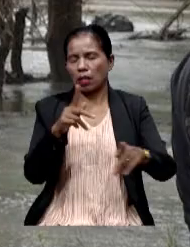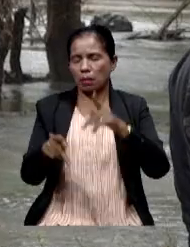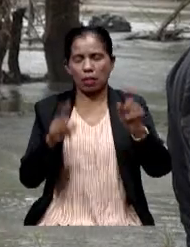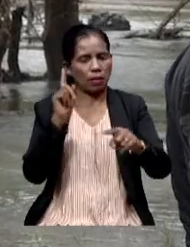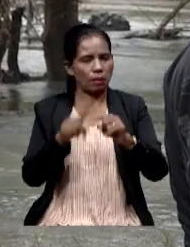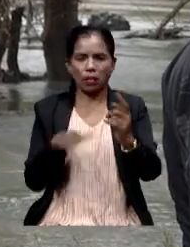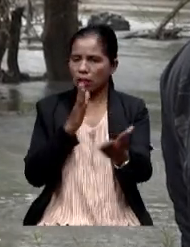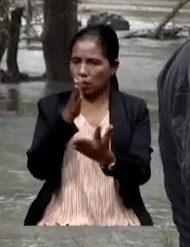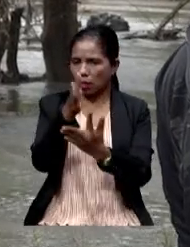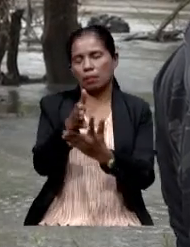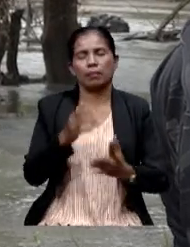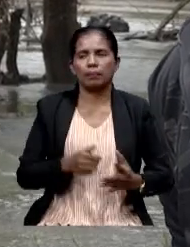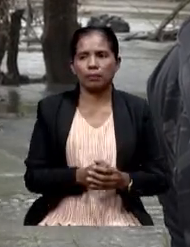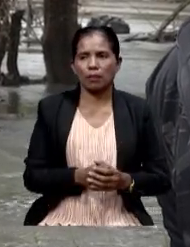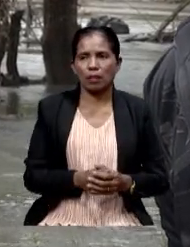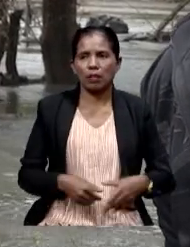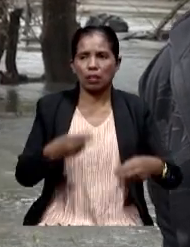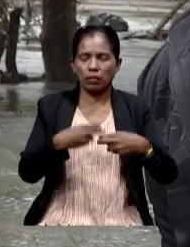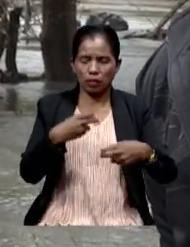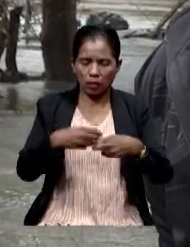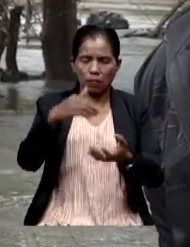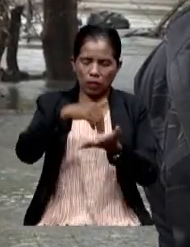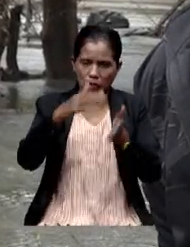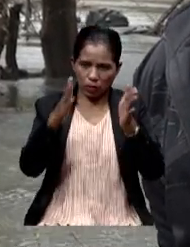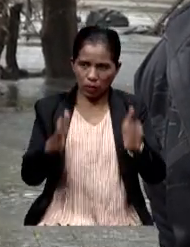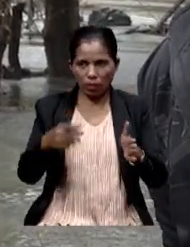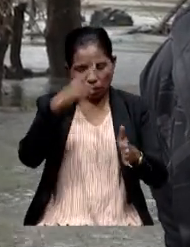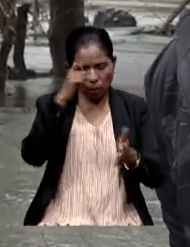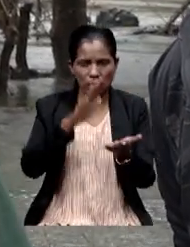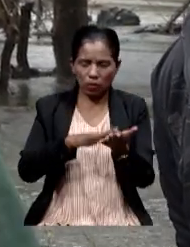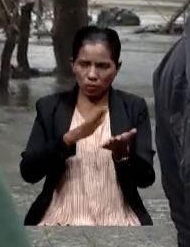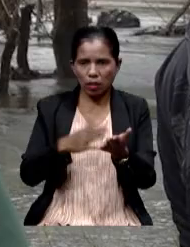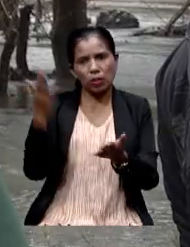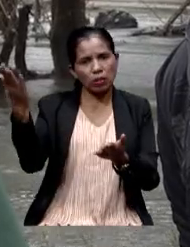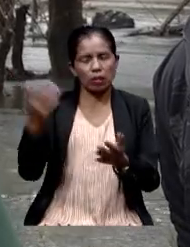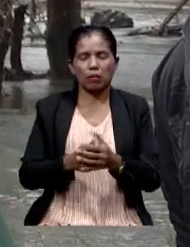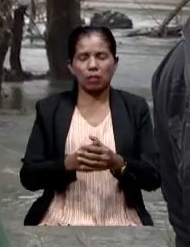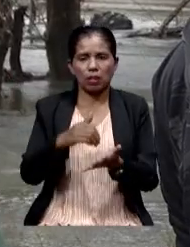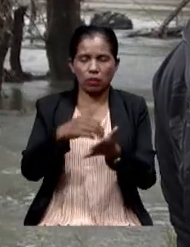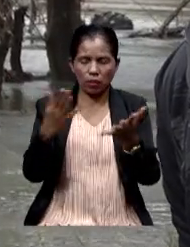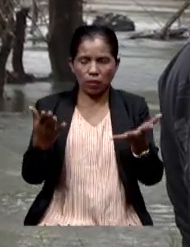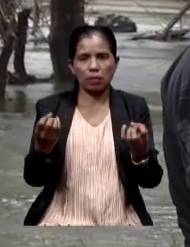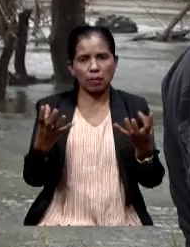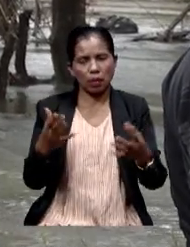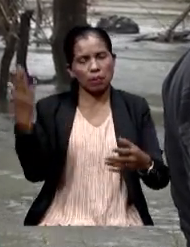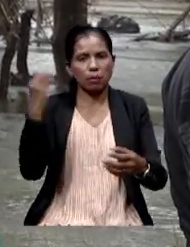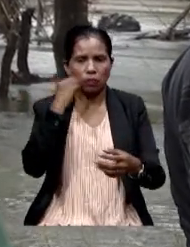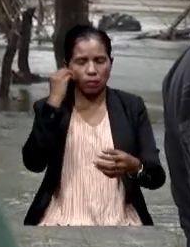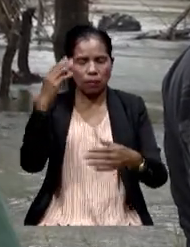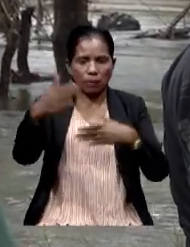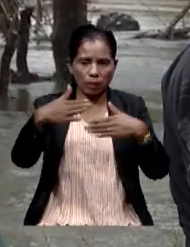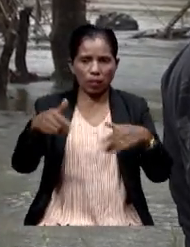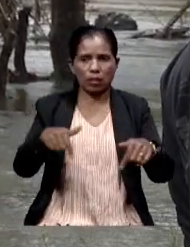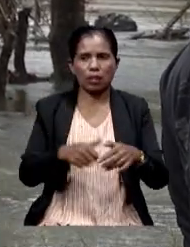asesudan i sa risku mas balabar istudante sira tamba sekolah ide hela sore nemes istudante lebukida ya sore tau